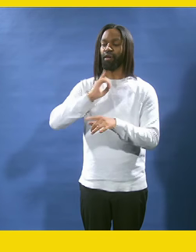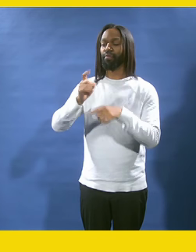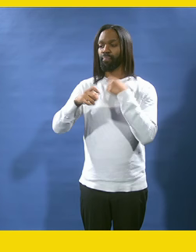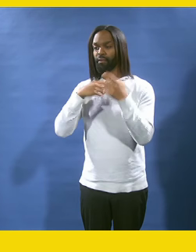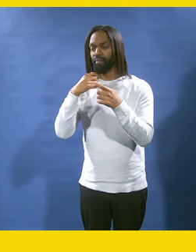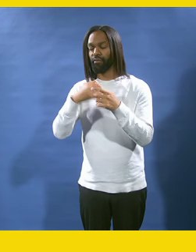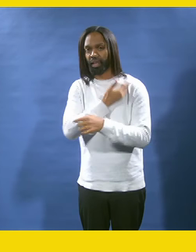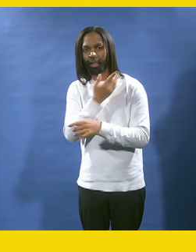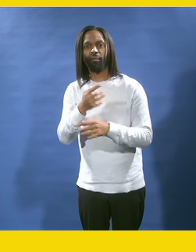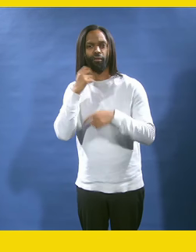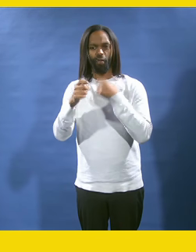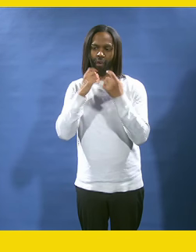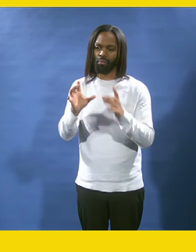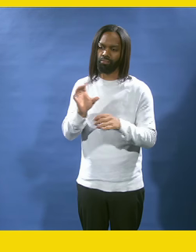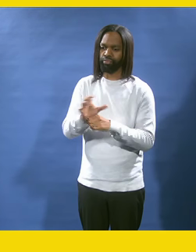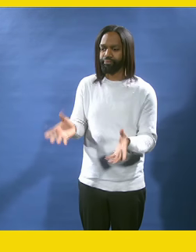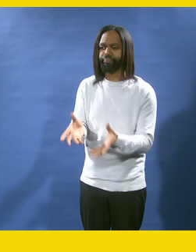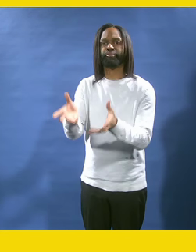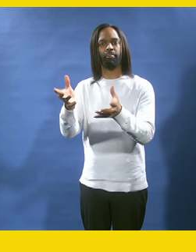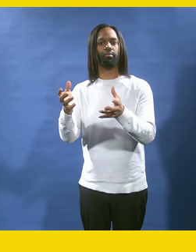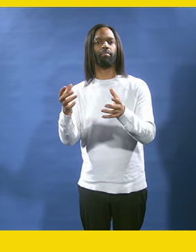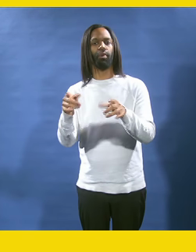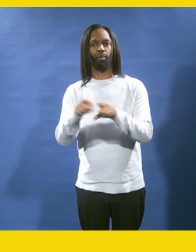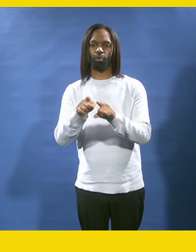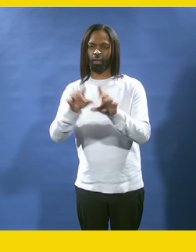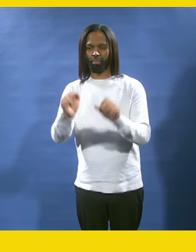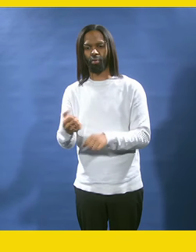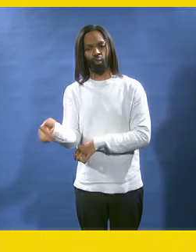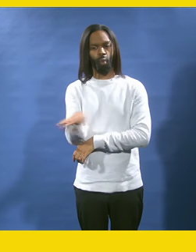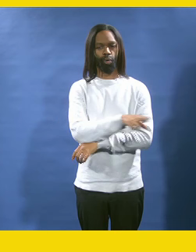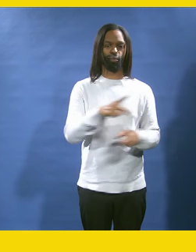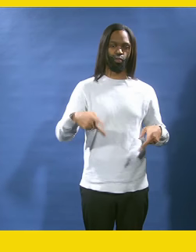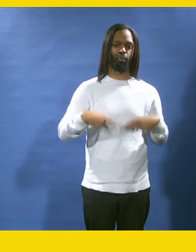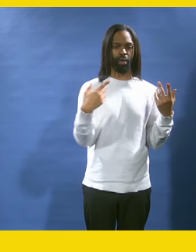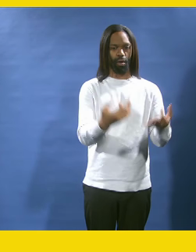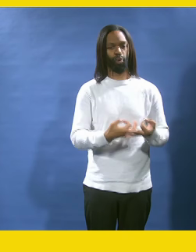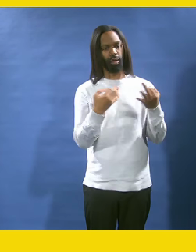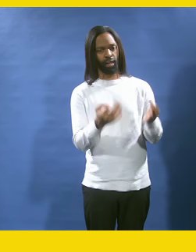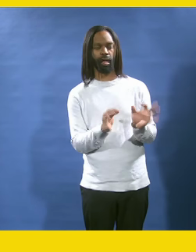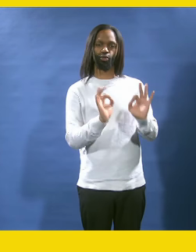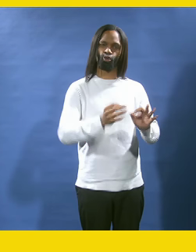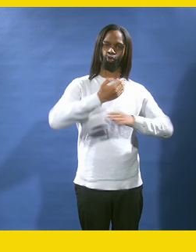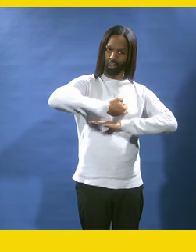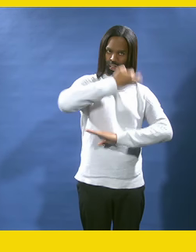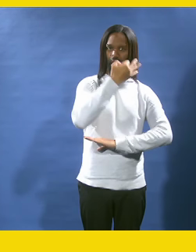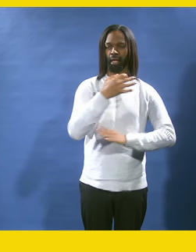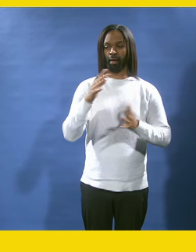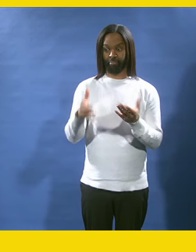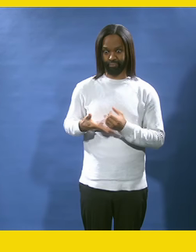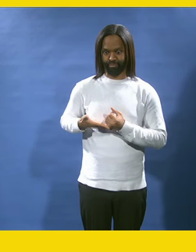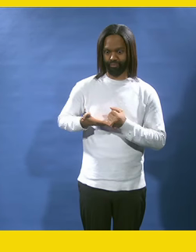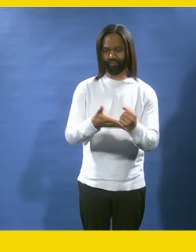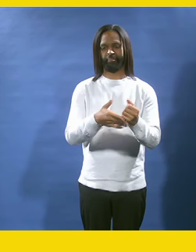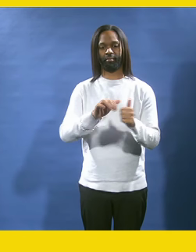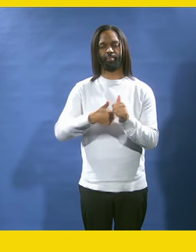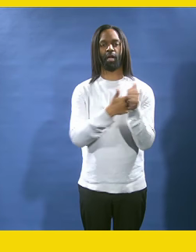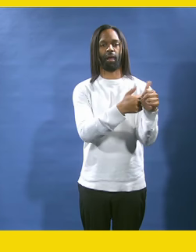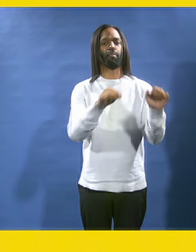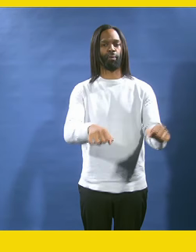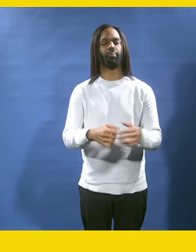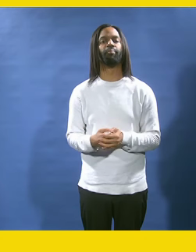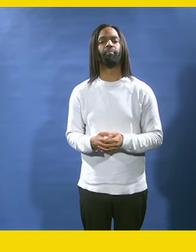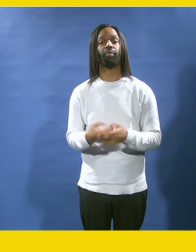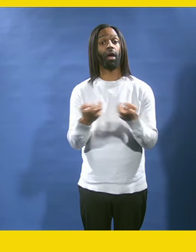et de les accompagner vers la normalité, un retour à une vie saine et digne. Par exemple, nous finançons l'achat